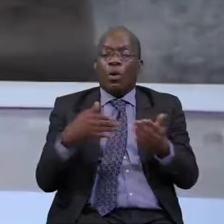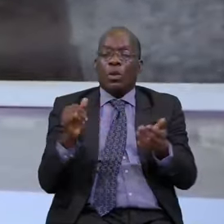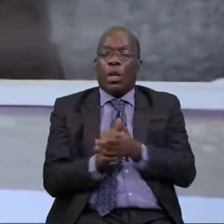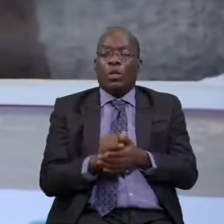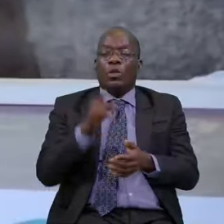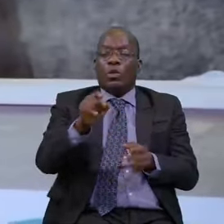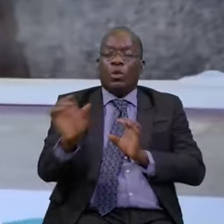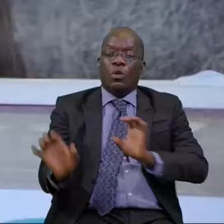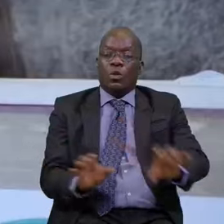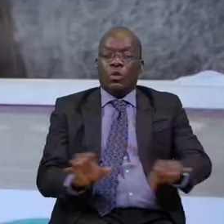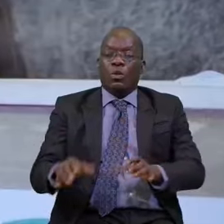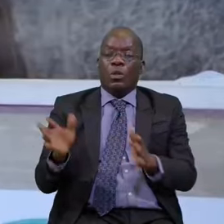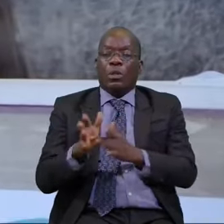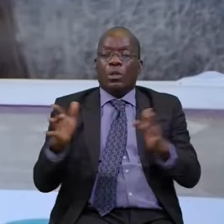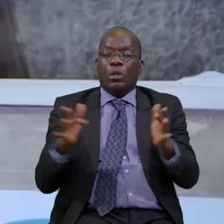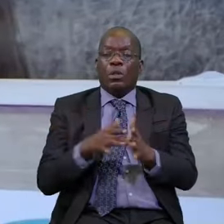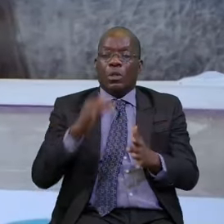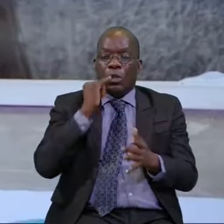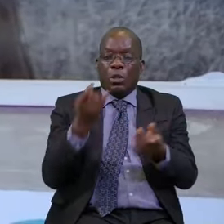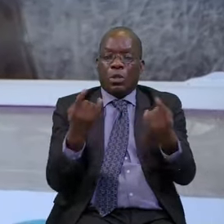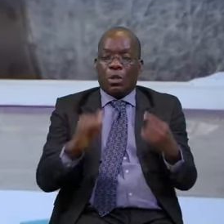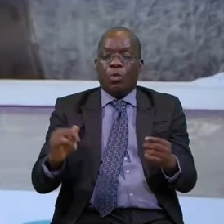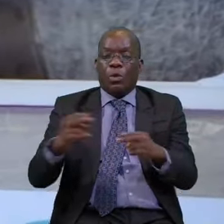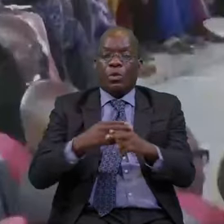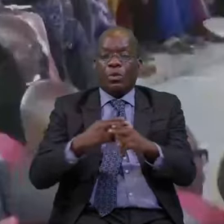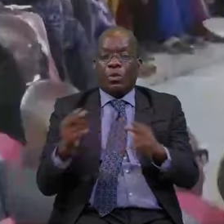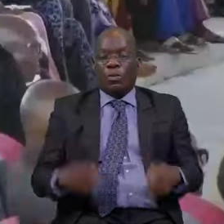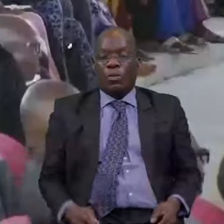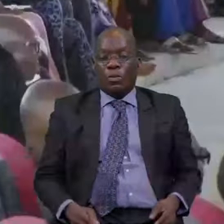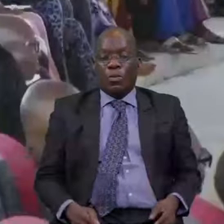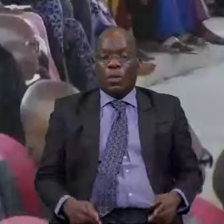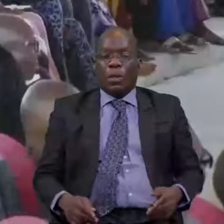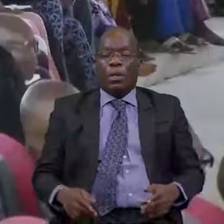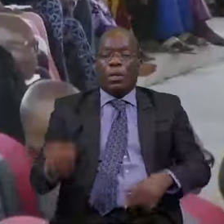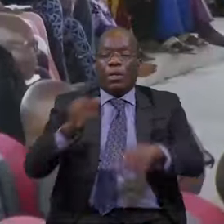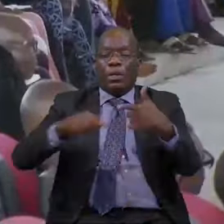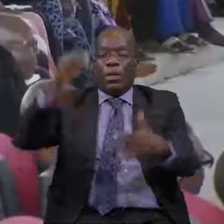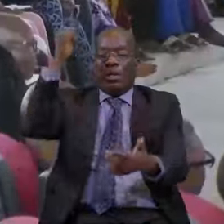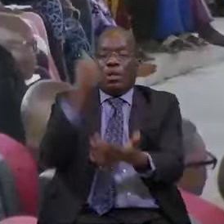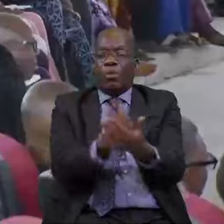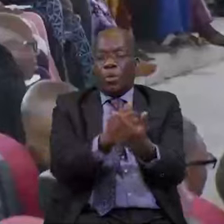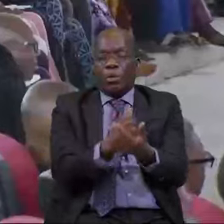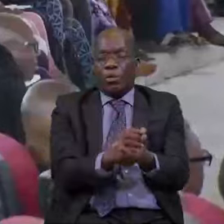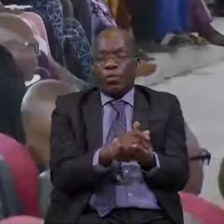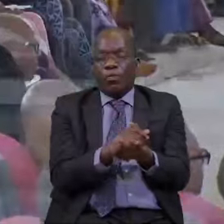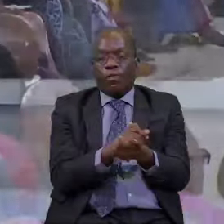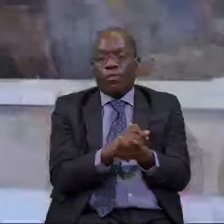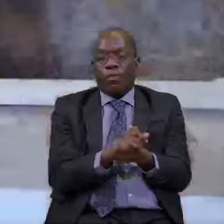là, Jésus viendra bientôt. Donnez-moi un bon amen.